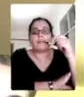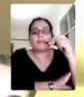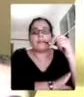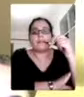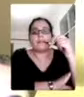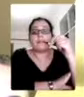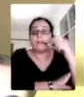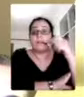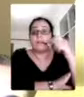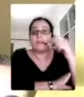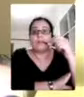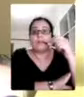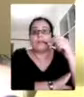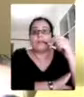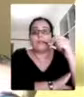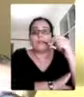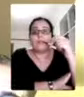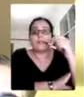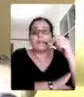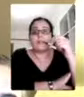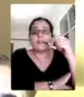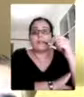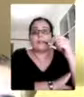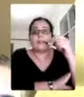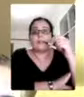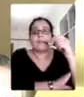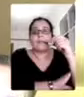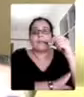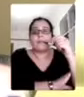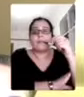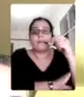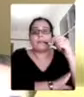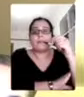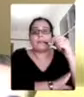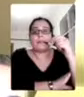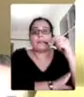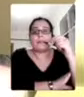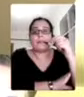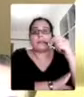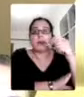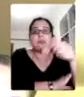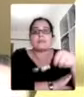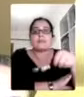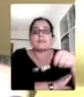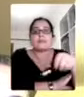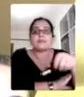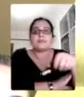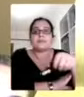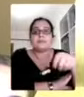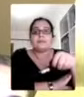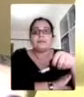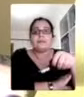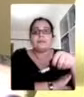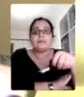söyleyelim. Bu şeylerle ilgili, aksesuarlarla ilgili uğraşırken onlarla ilgili birkaç gelişmemiz var.